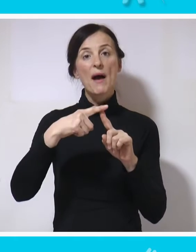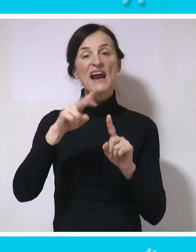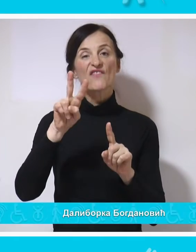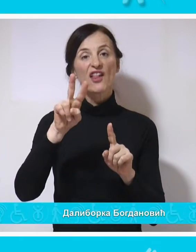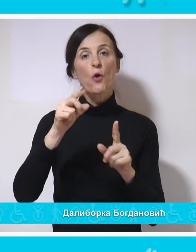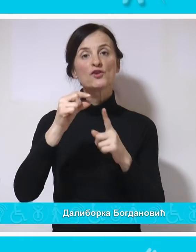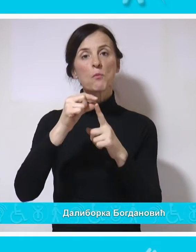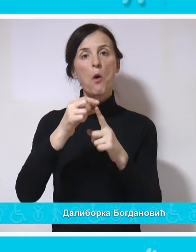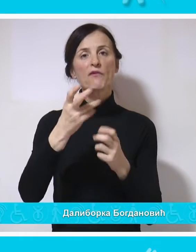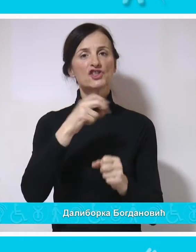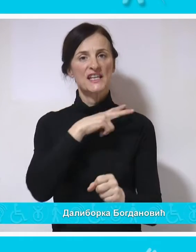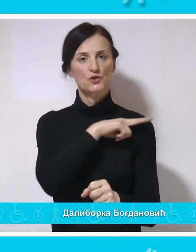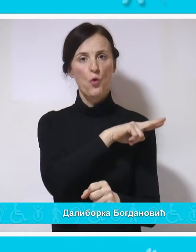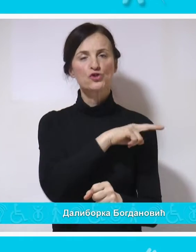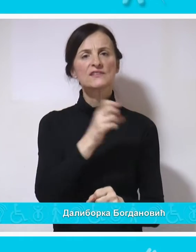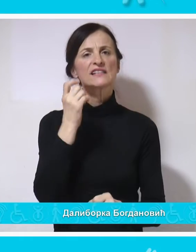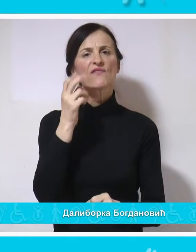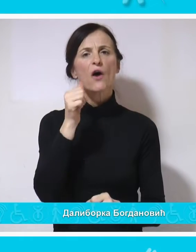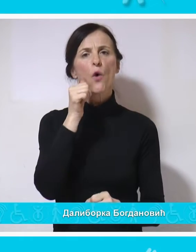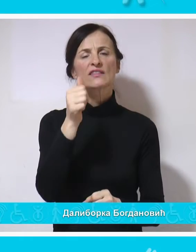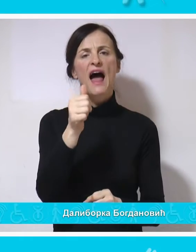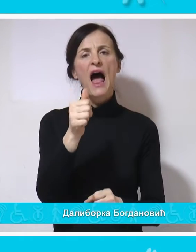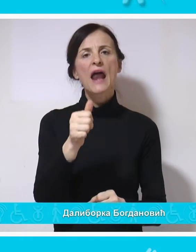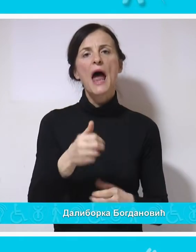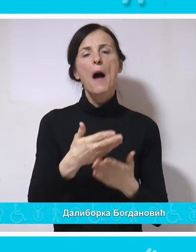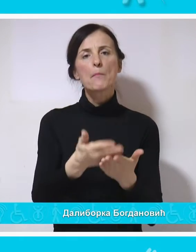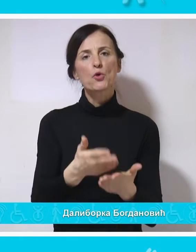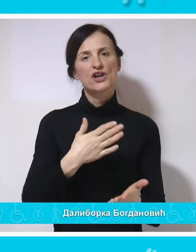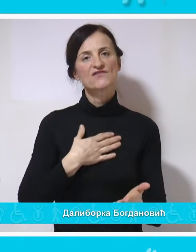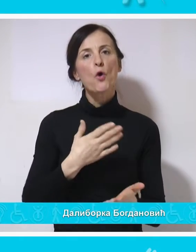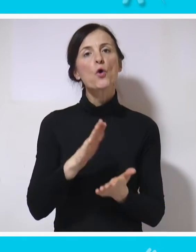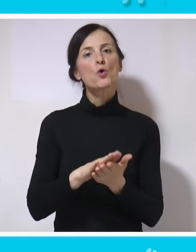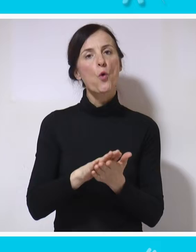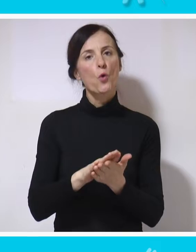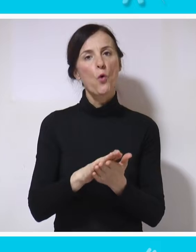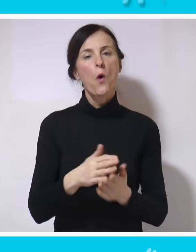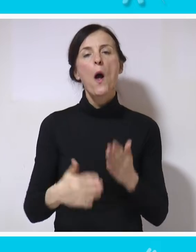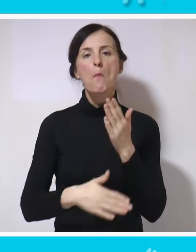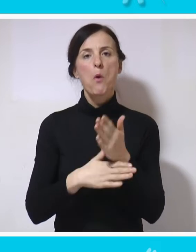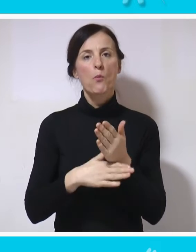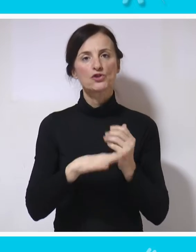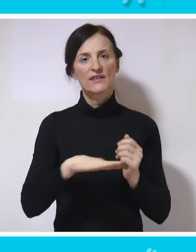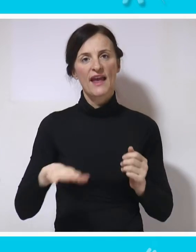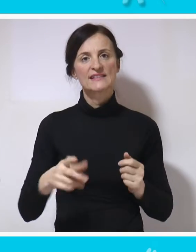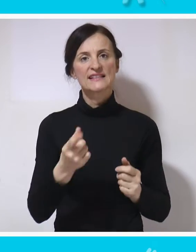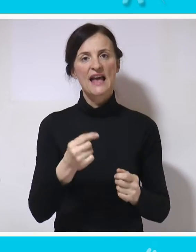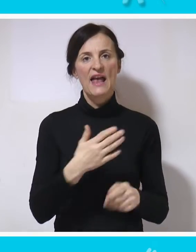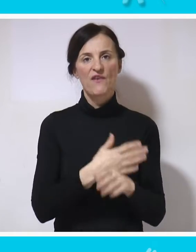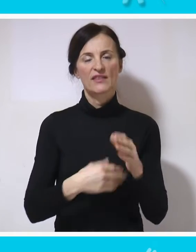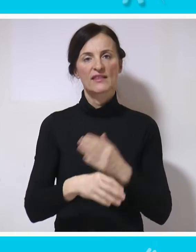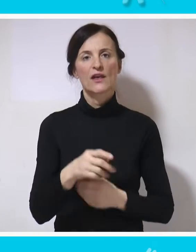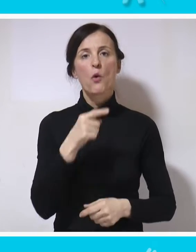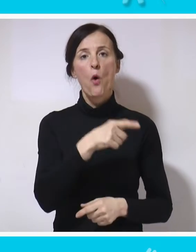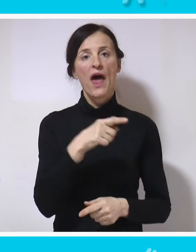Tamara Veljković-Popović iz Užica svakodnevno nesebično pruža svoju ruku pomoći deci sa